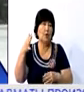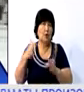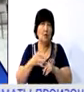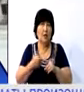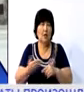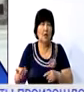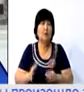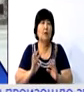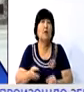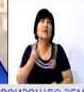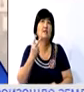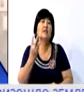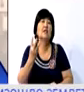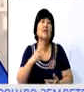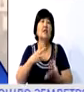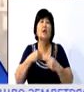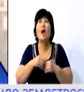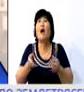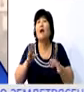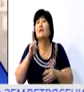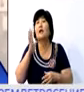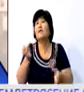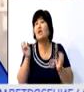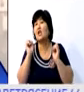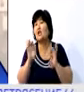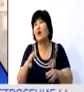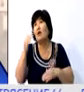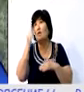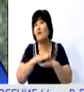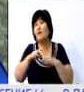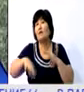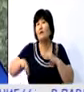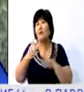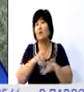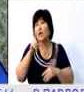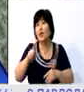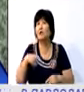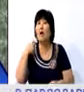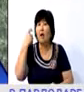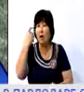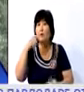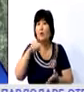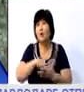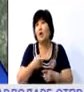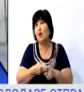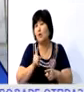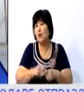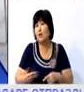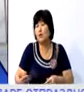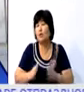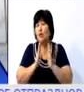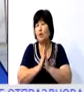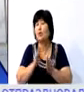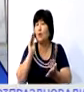которой проживают всего 2-3 семьи. Остальные квартиры заброшенные. Вечером во дворе ходят граждане в алкогольном опьянении. Поэтому жители